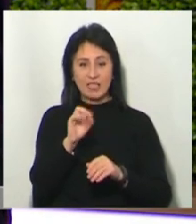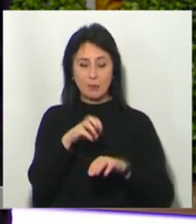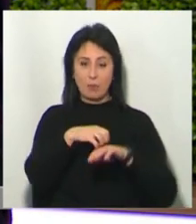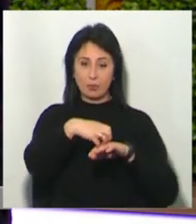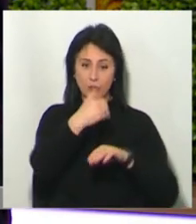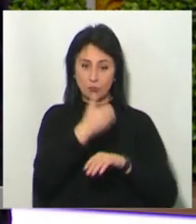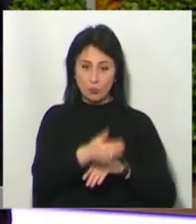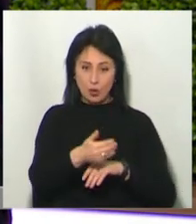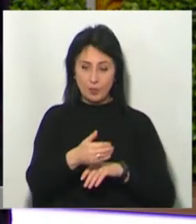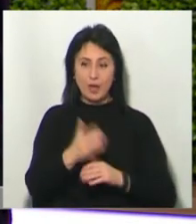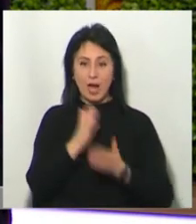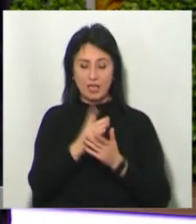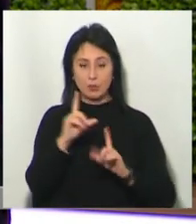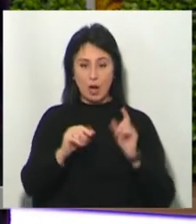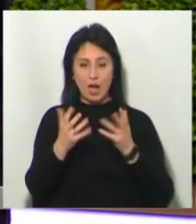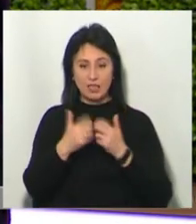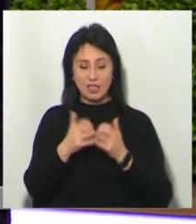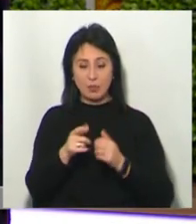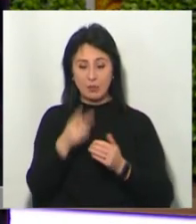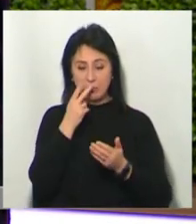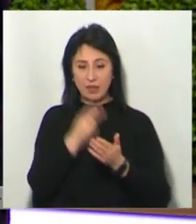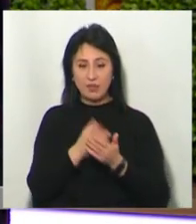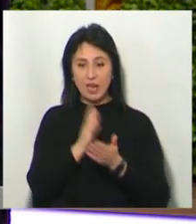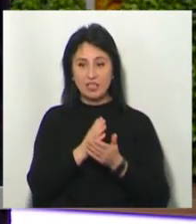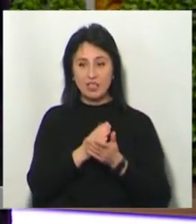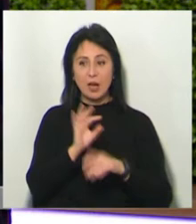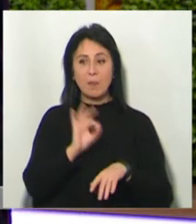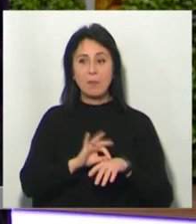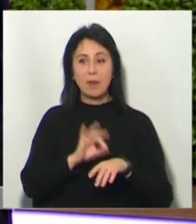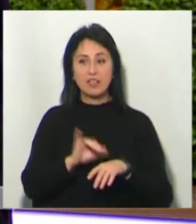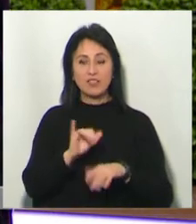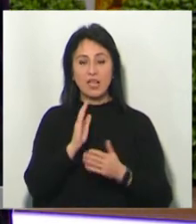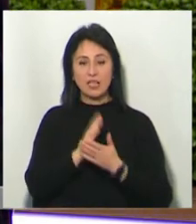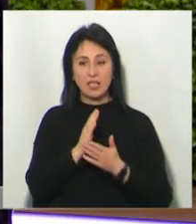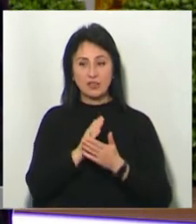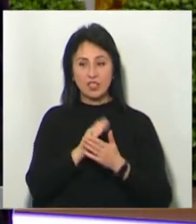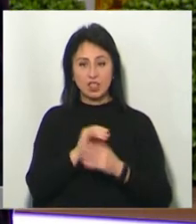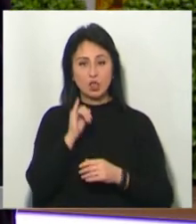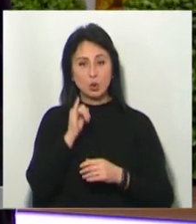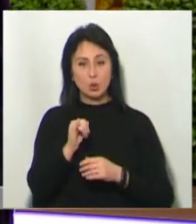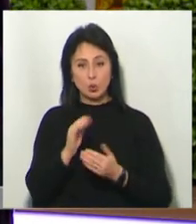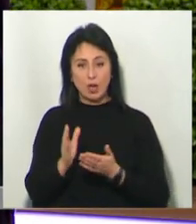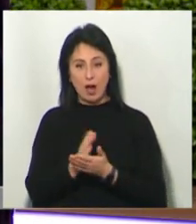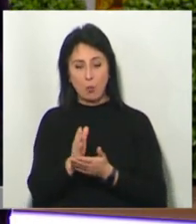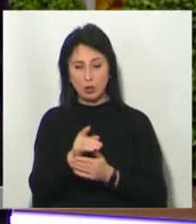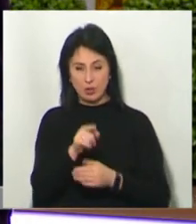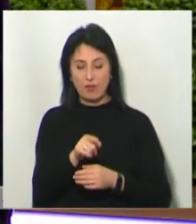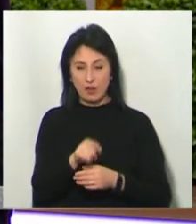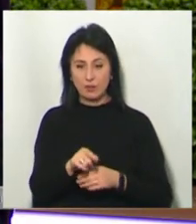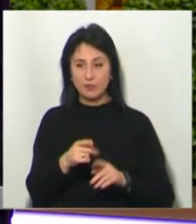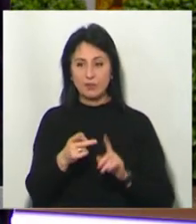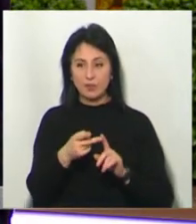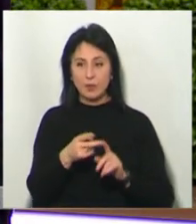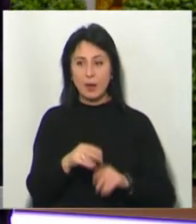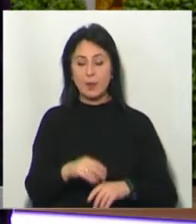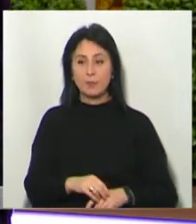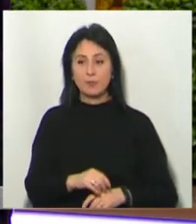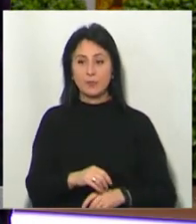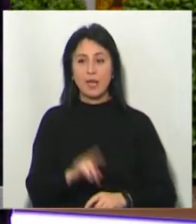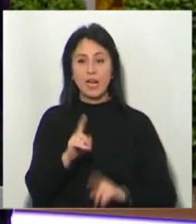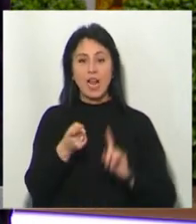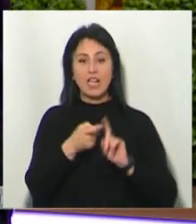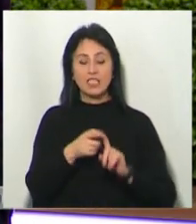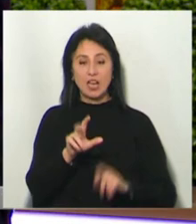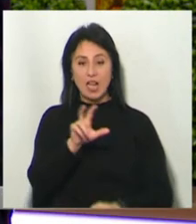რომ არსებობს სტატისტიკა და ამ სტატისტიკის მიხედვით არსებობს პათოლოგიები, სადაც არის ცუდი გამოსავალი გარკვეული პროცენტებით. ხა